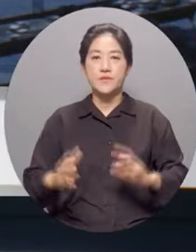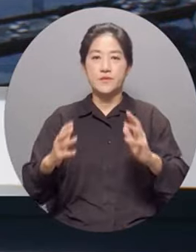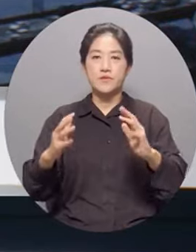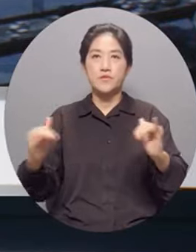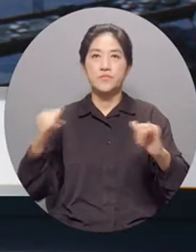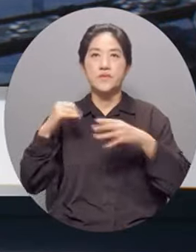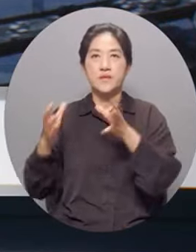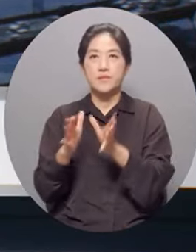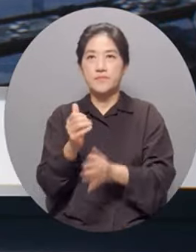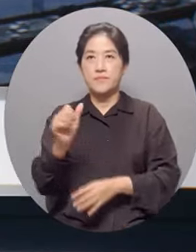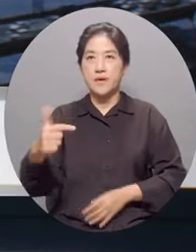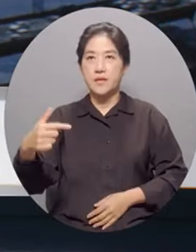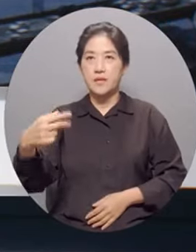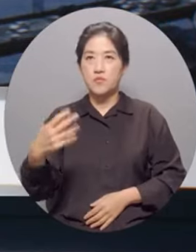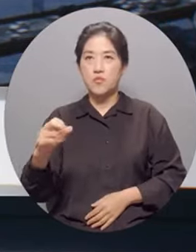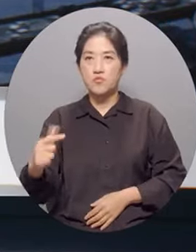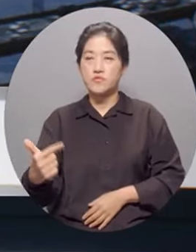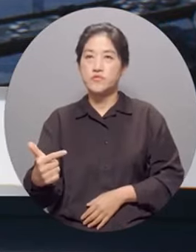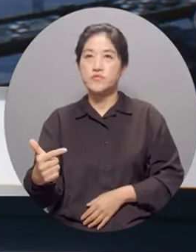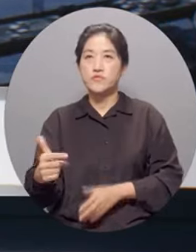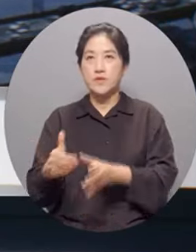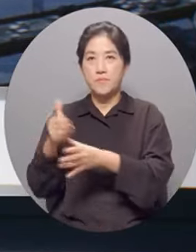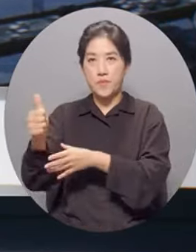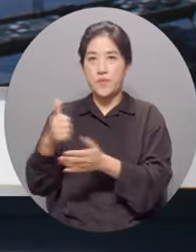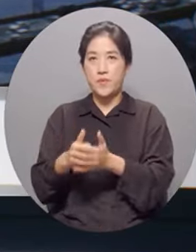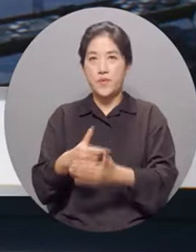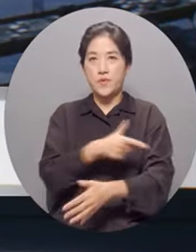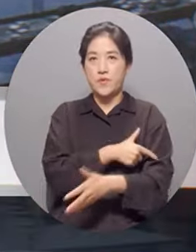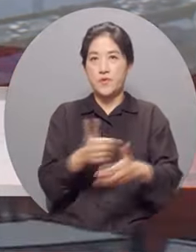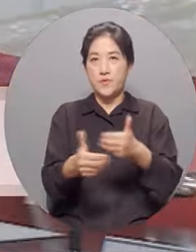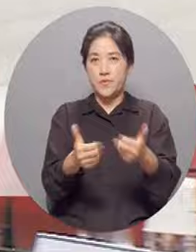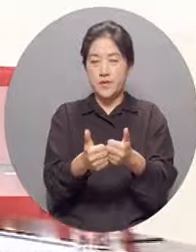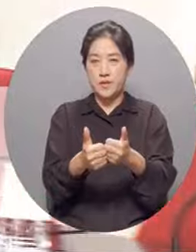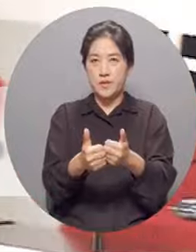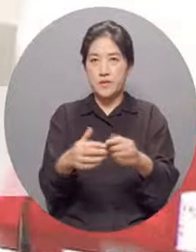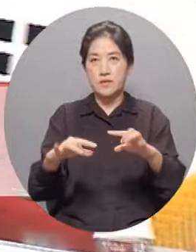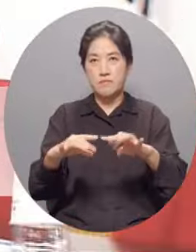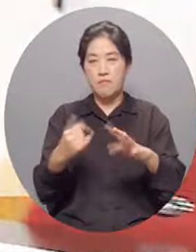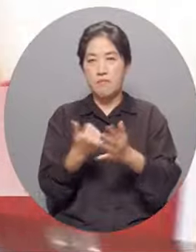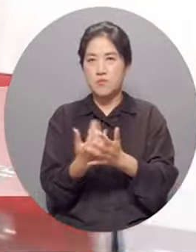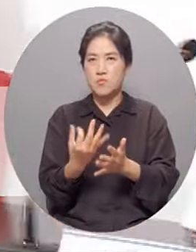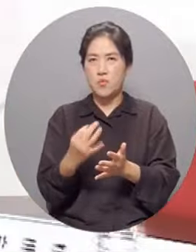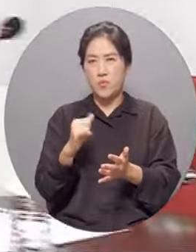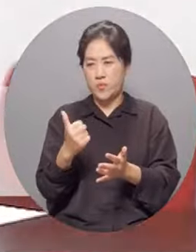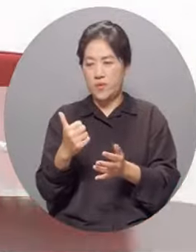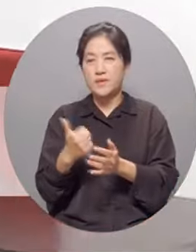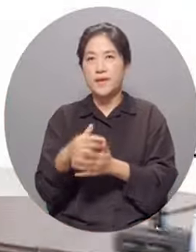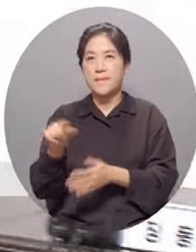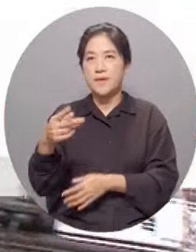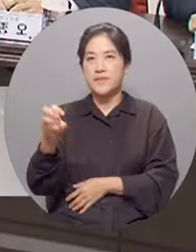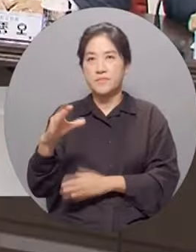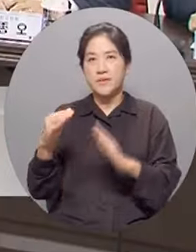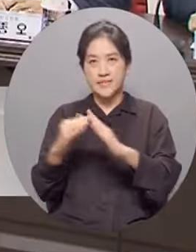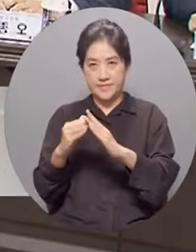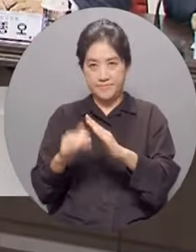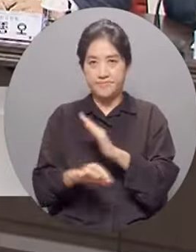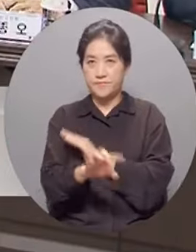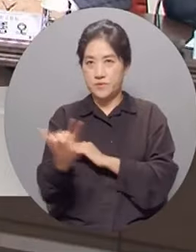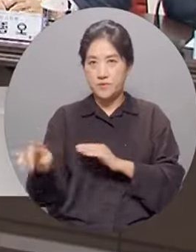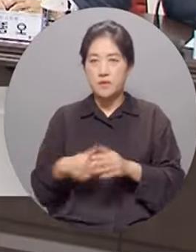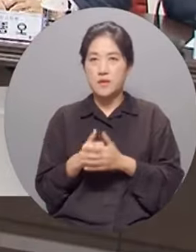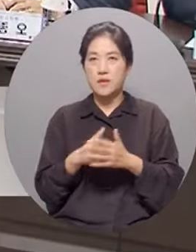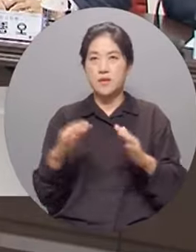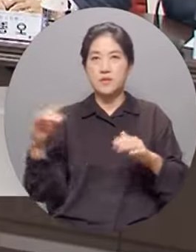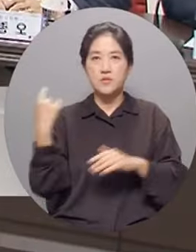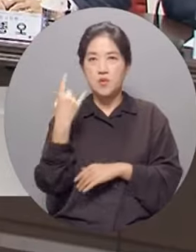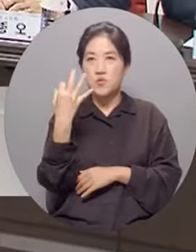국민의힘 한동훈 대표가 당 최고위원회의에서 에너지 취약계층 130만 가구를 대상으로 전기요금을 15,000원